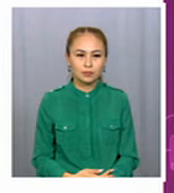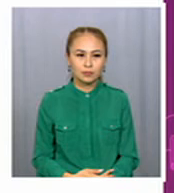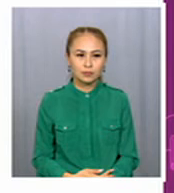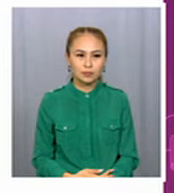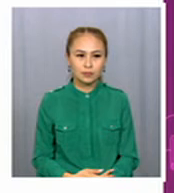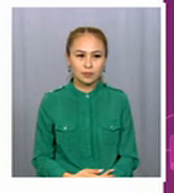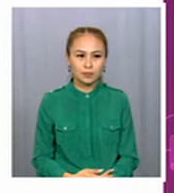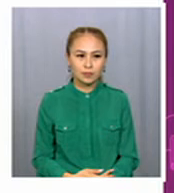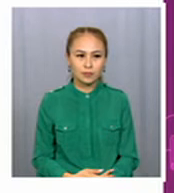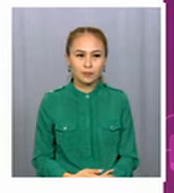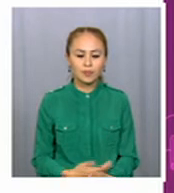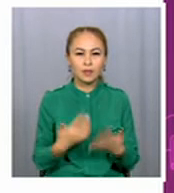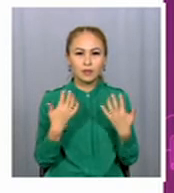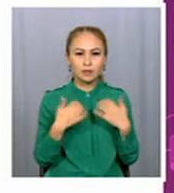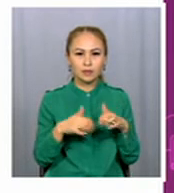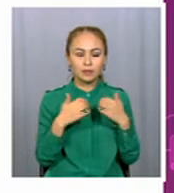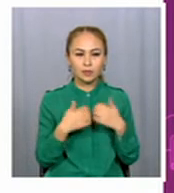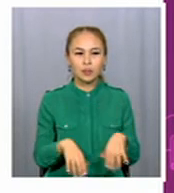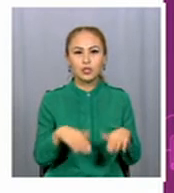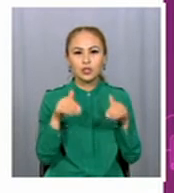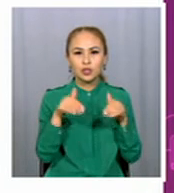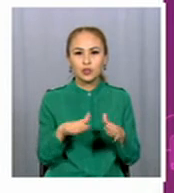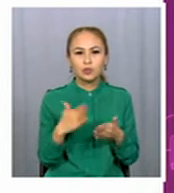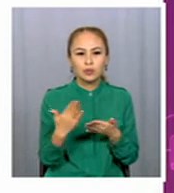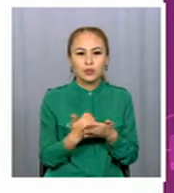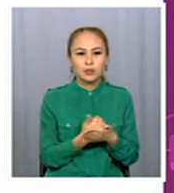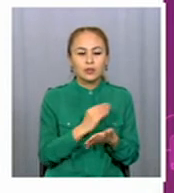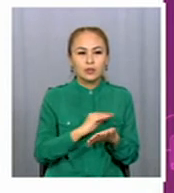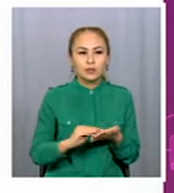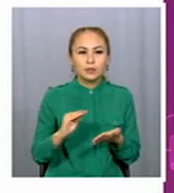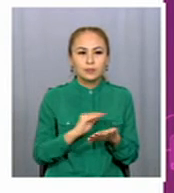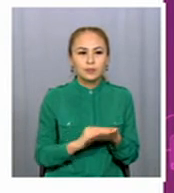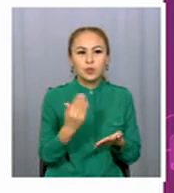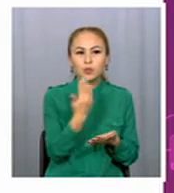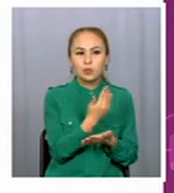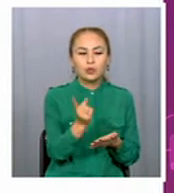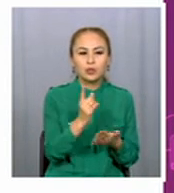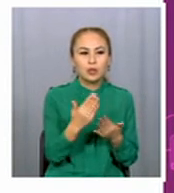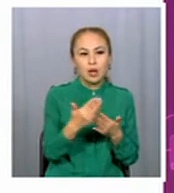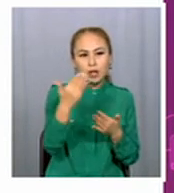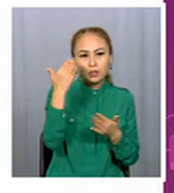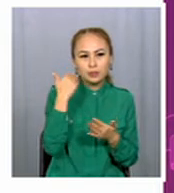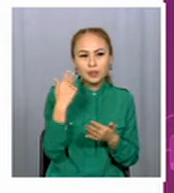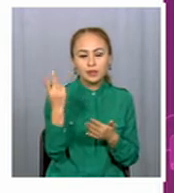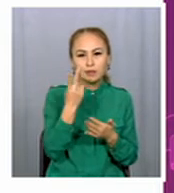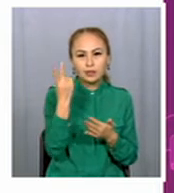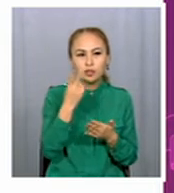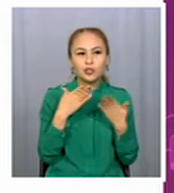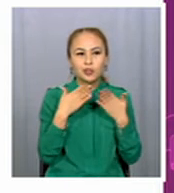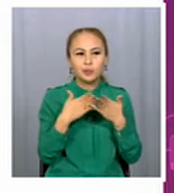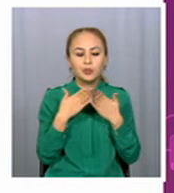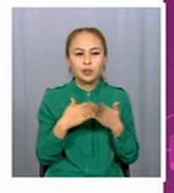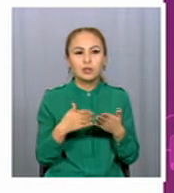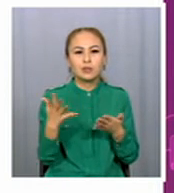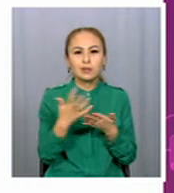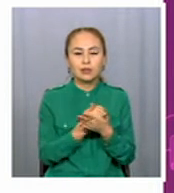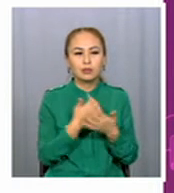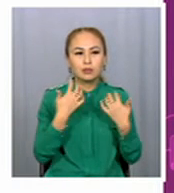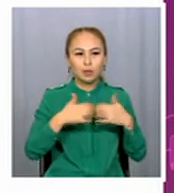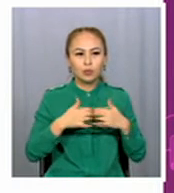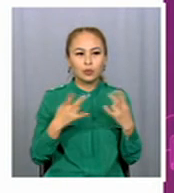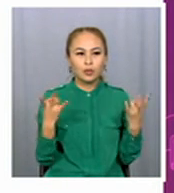Енді есептің шешуін жазайық. Ол үшін алдымен екінші кемедегі жолаушылар санын табу қажет.